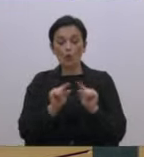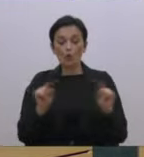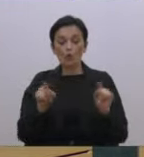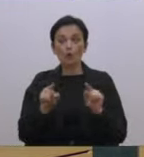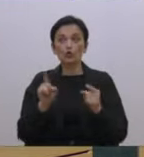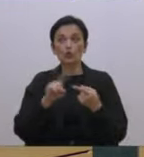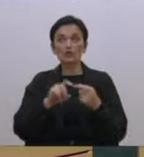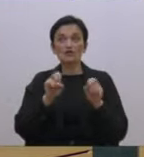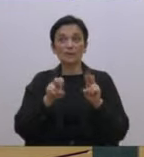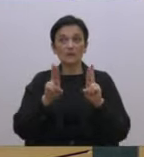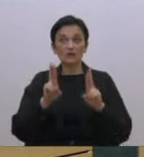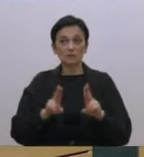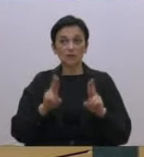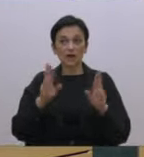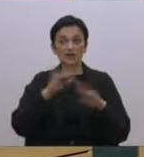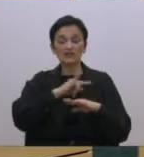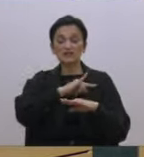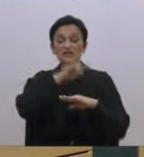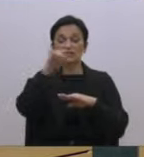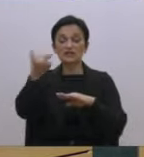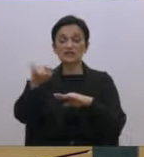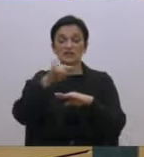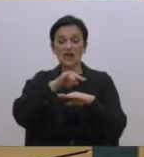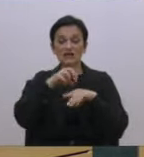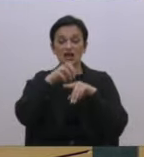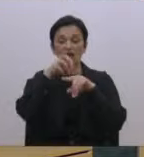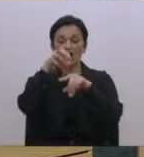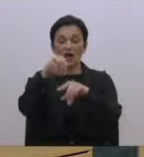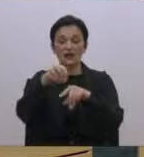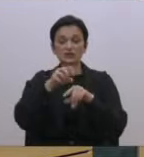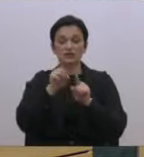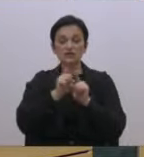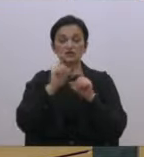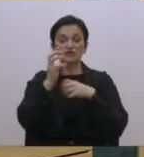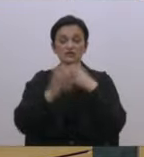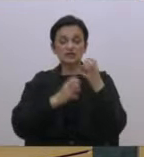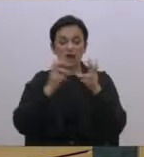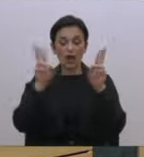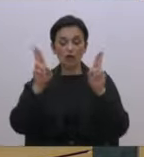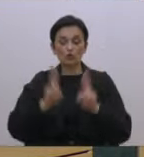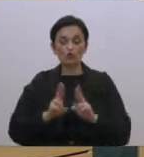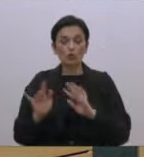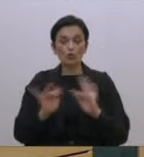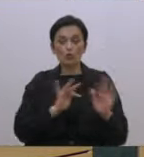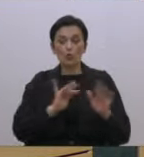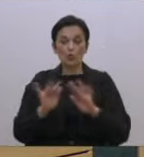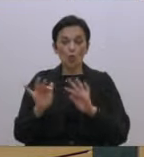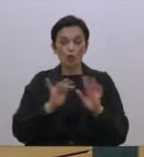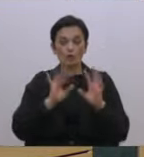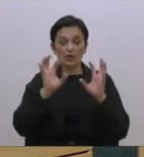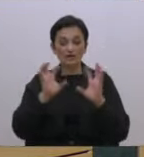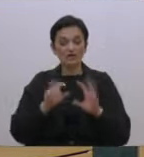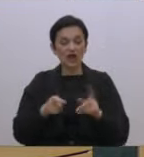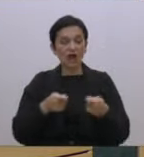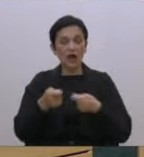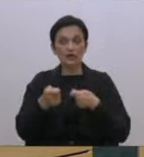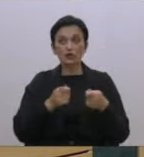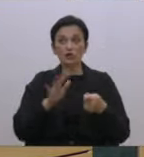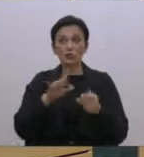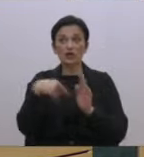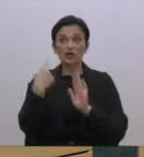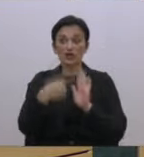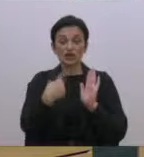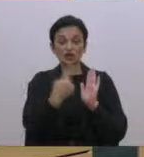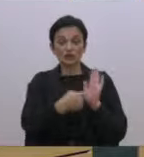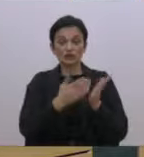ეხება სპეციალურ საჰაერო გადაყვანა-გადაზიდვას, რაც საერთაშორისო სტანდარტებით და მოქმედი კანონმდებლობით აღარ რეგულირდება. კითხვების